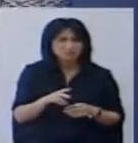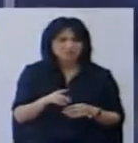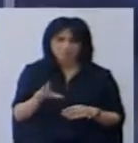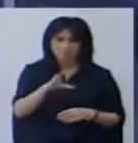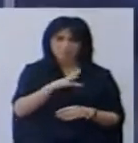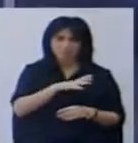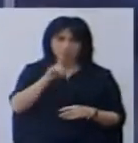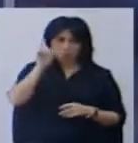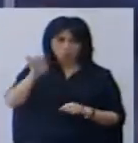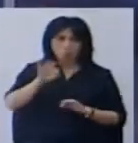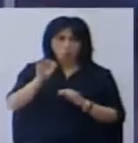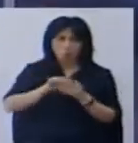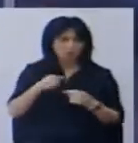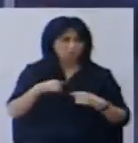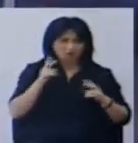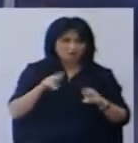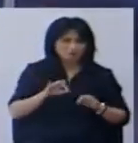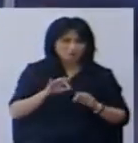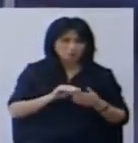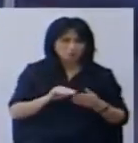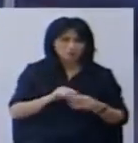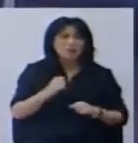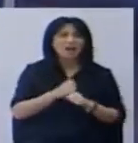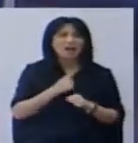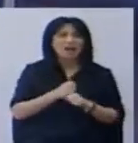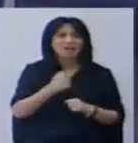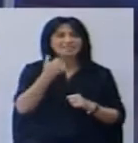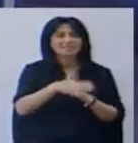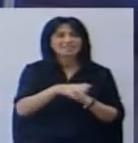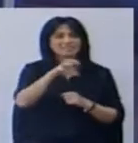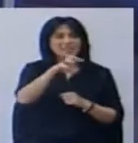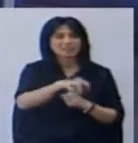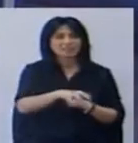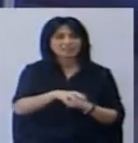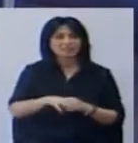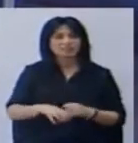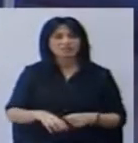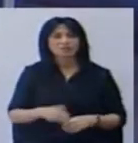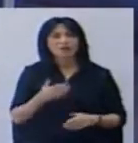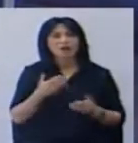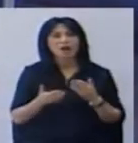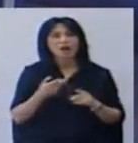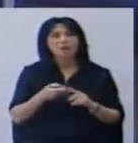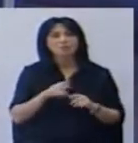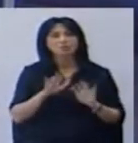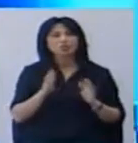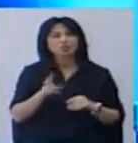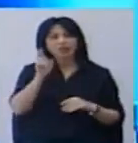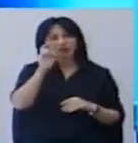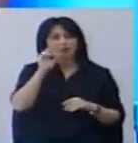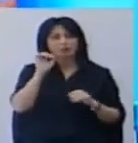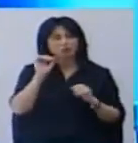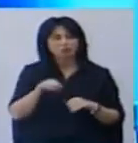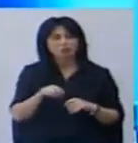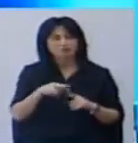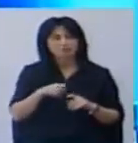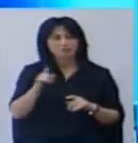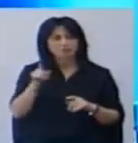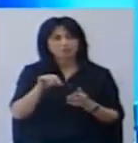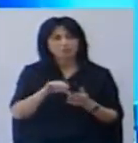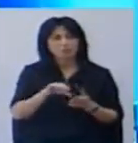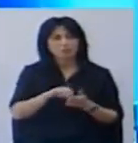მილიონერებმა ისწავლეს ეს პროექტის დაწერა. გააკეთე ცენტრები წეღან ნატო ლაპარაკობდა. თუმცა ალბათ ამ შემთხვევაში ხელისუფლება შეიძლება აქ